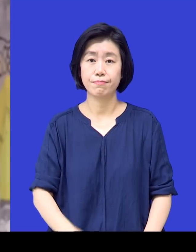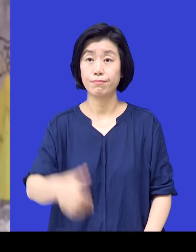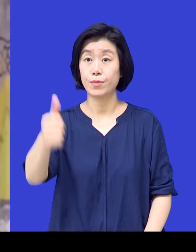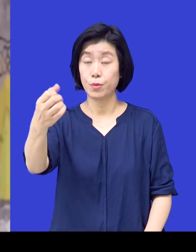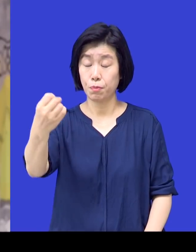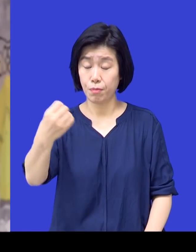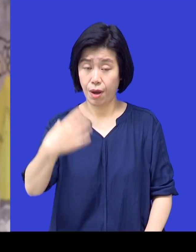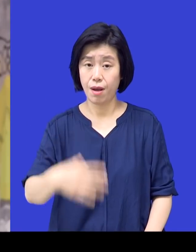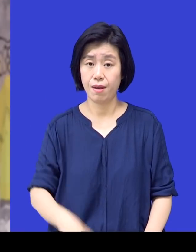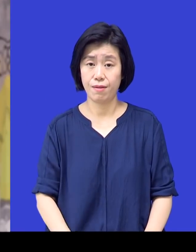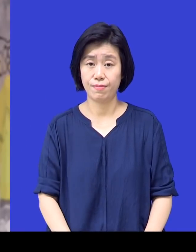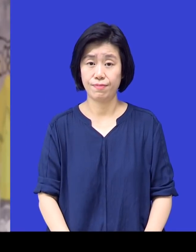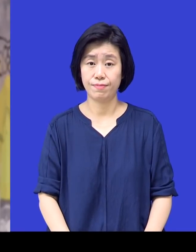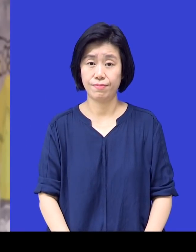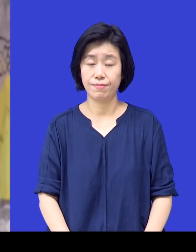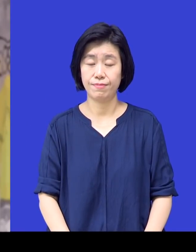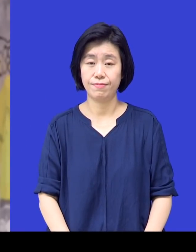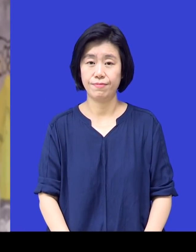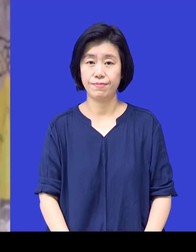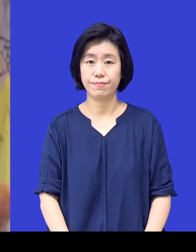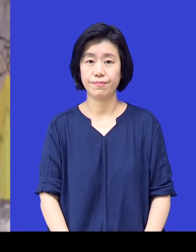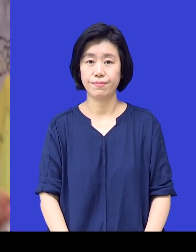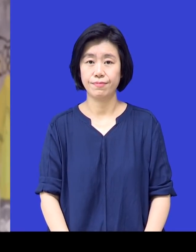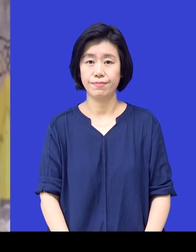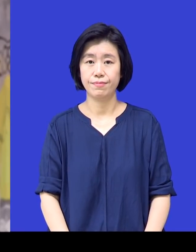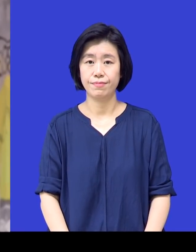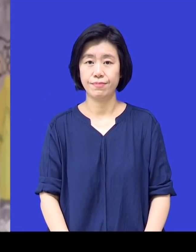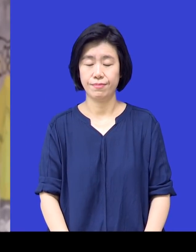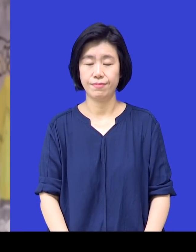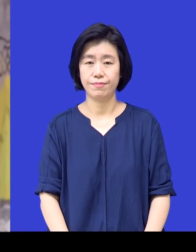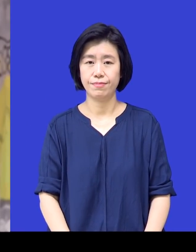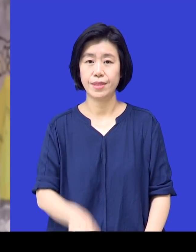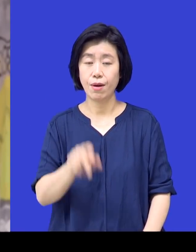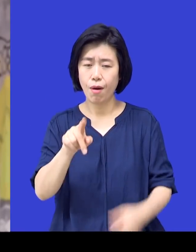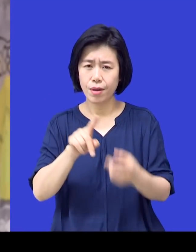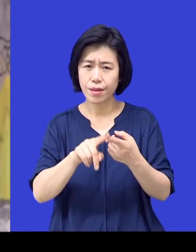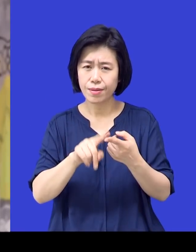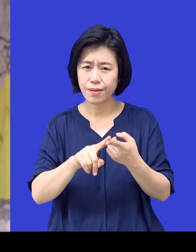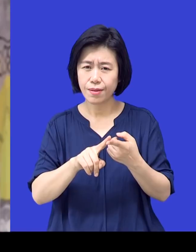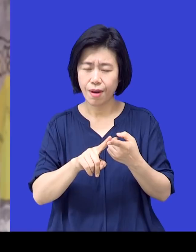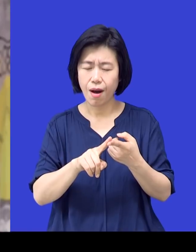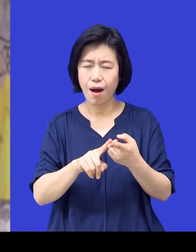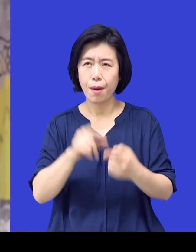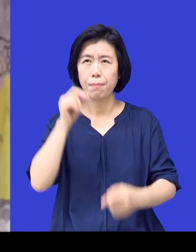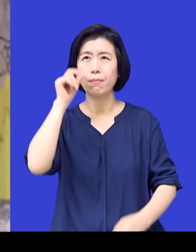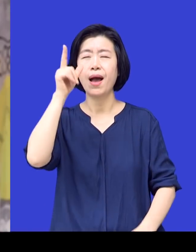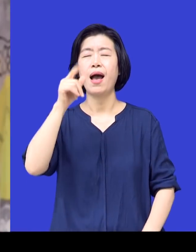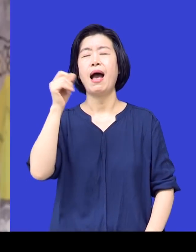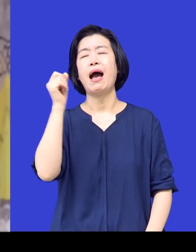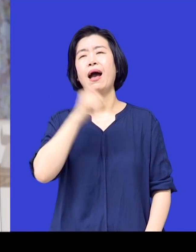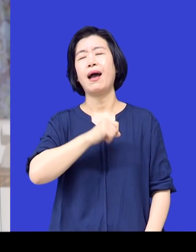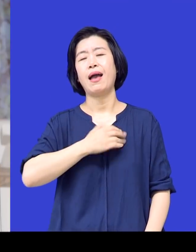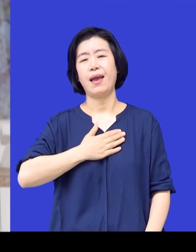그게 존귀함이다. 네. 그거를 저는 컴패션에서 통해서 배우게 됐어요.